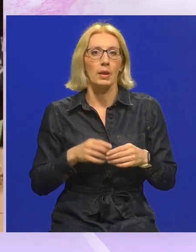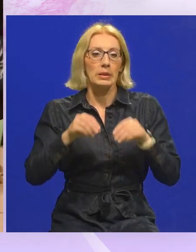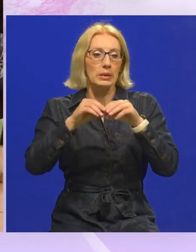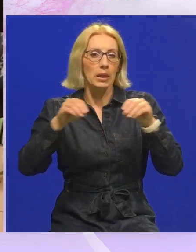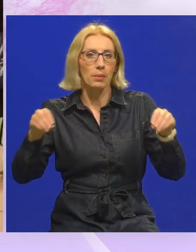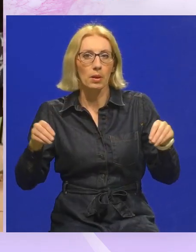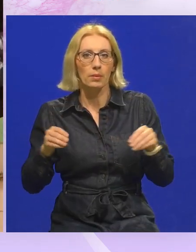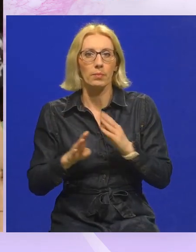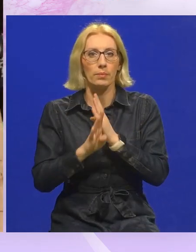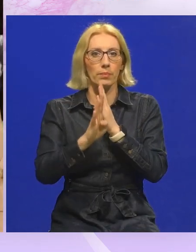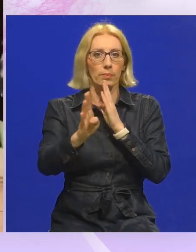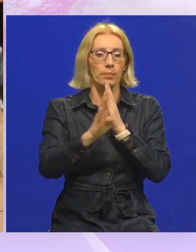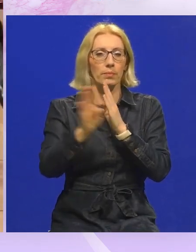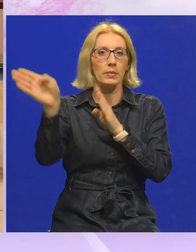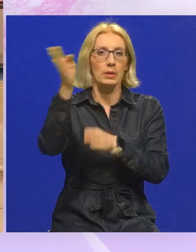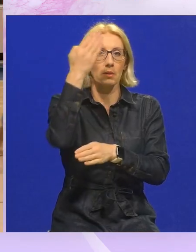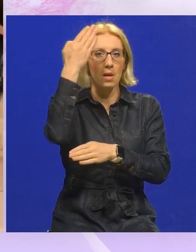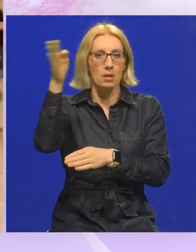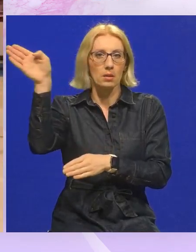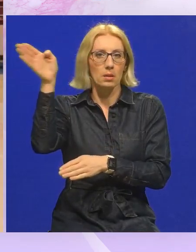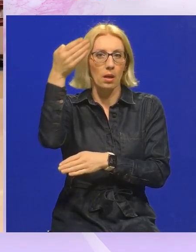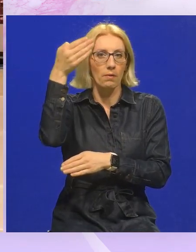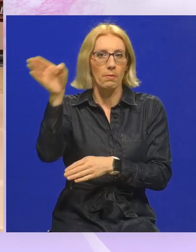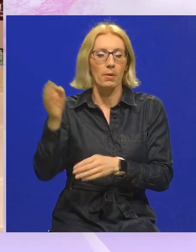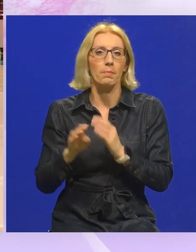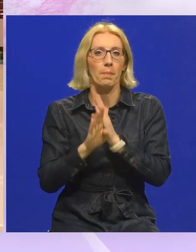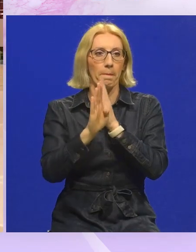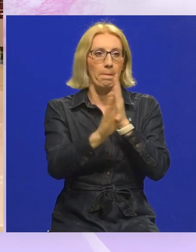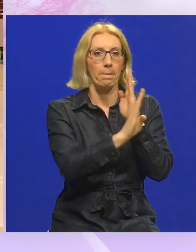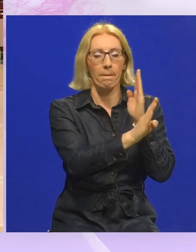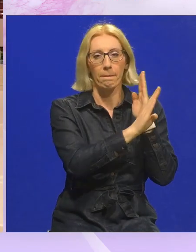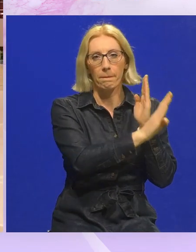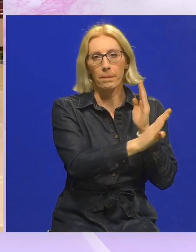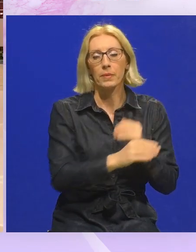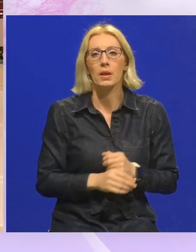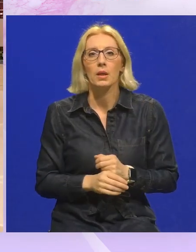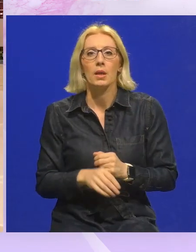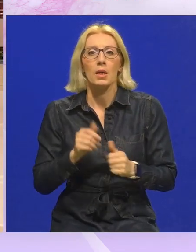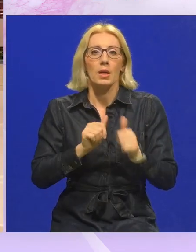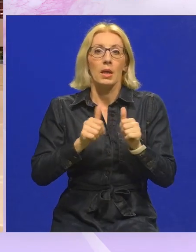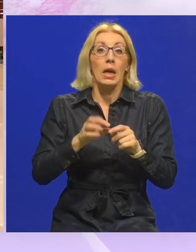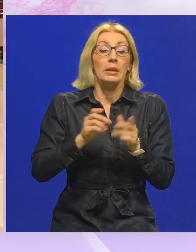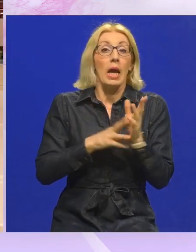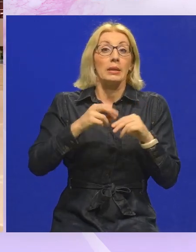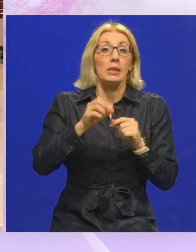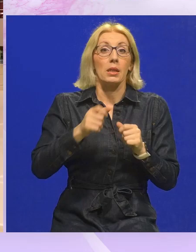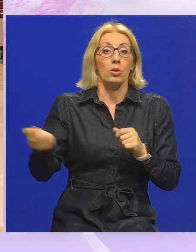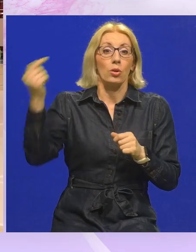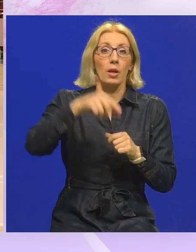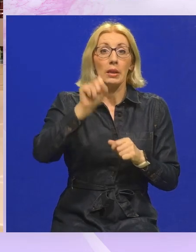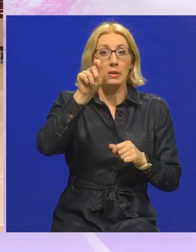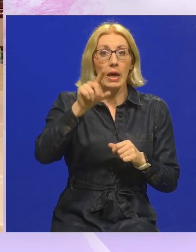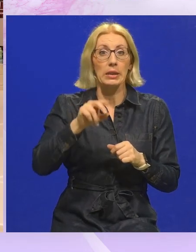zemlje sa zastavama pa sve dalje. Ne. Natjecatelji dolaze iz